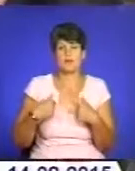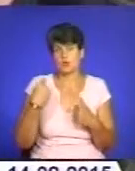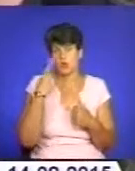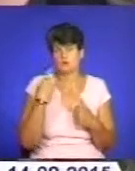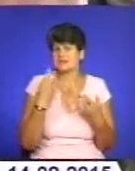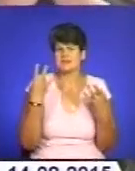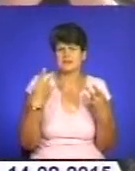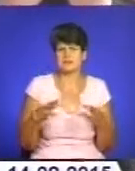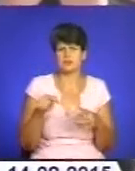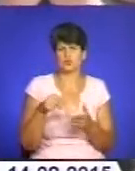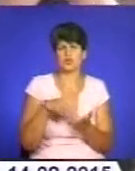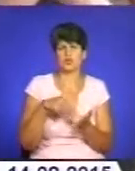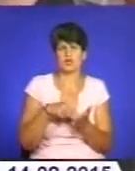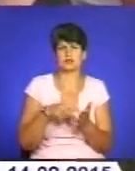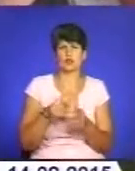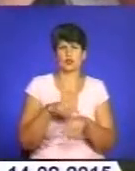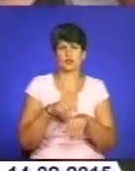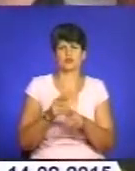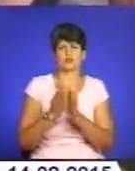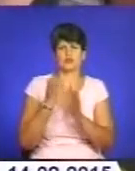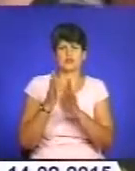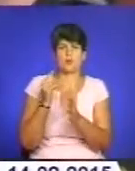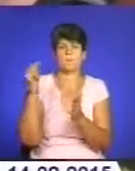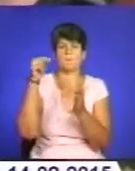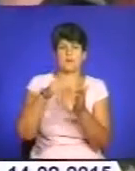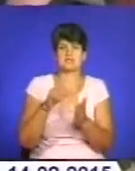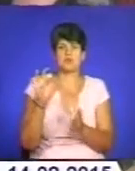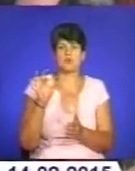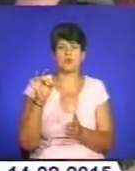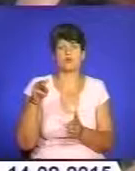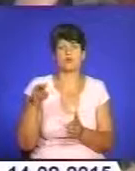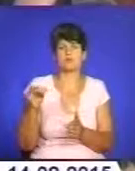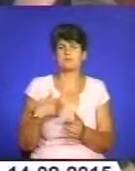не треба і мені тут стояти годину в черзі, щоб попасти лише до ортопеда.